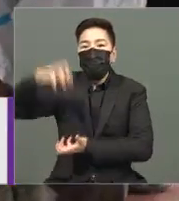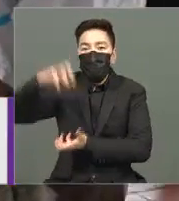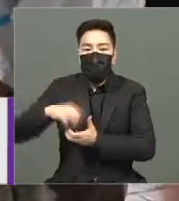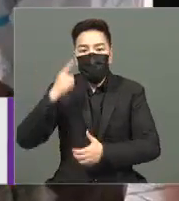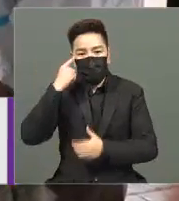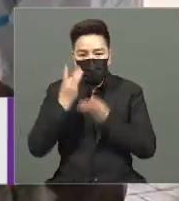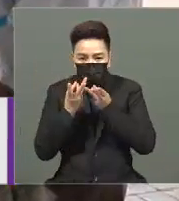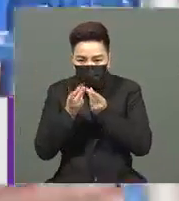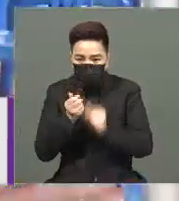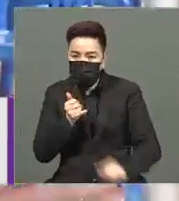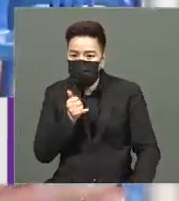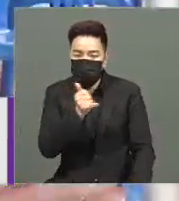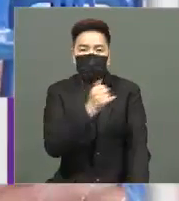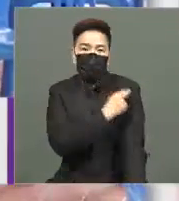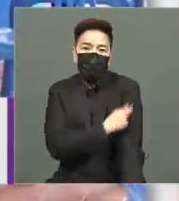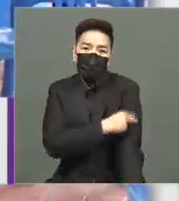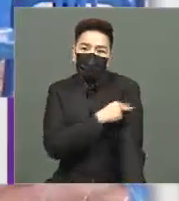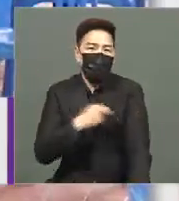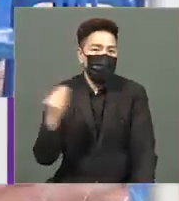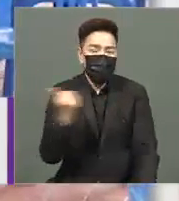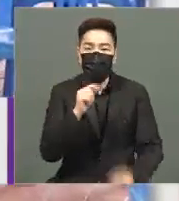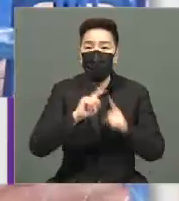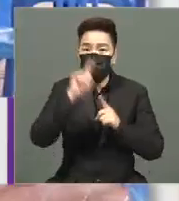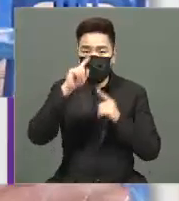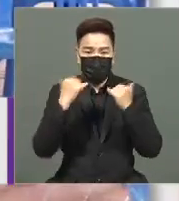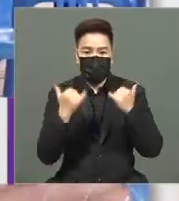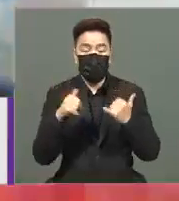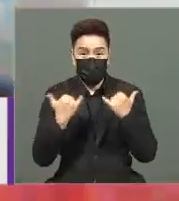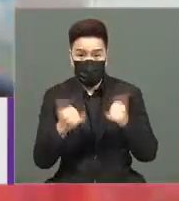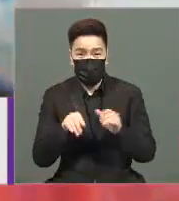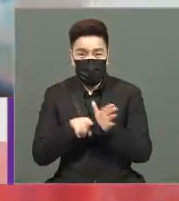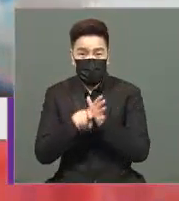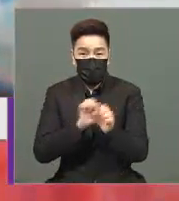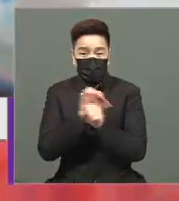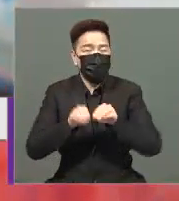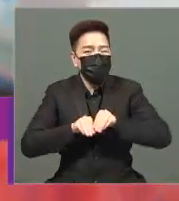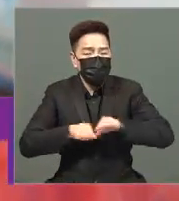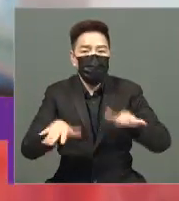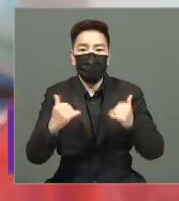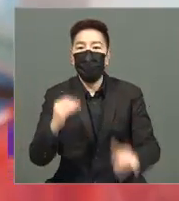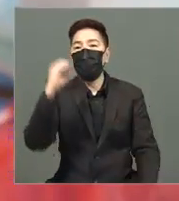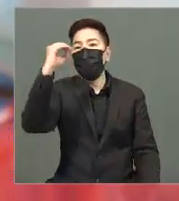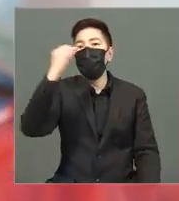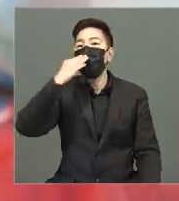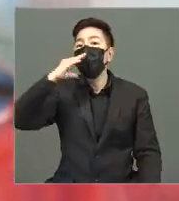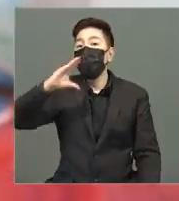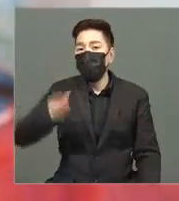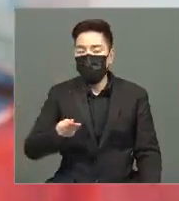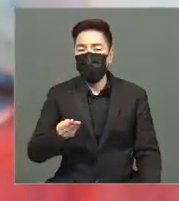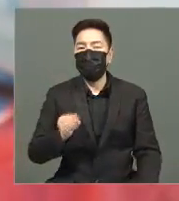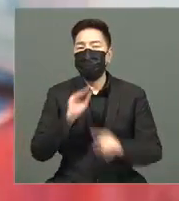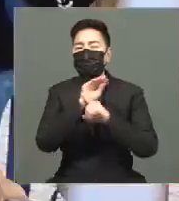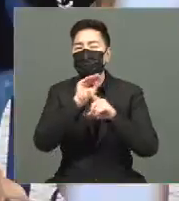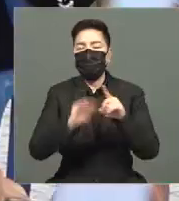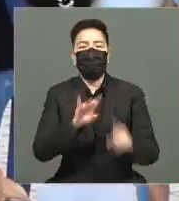ผู้ป่วยเข้าไปรักษาให้เร็วที่สุดค่ะหน้าที่ณขณะนี้สายพันธุ์ที่ระบัดหลักก็คือโอมิค่อนซึ่งผู้ป่วย